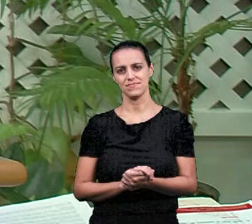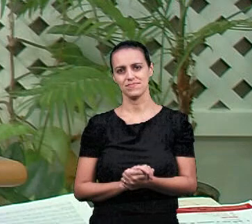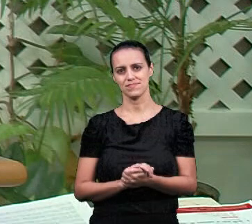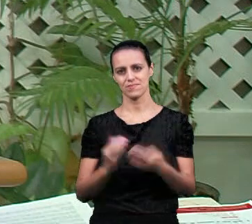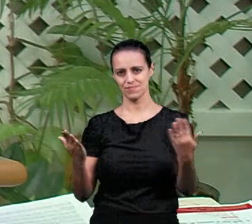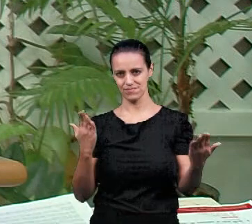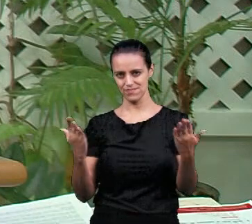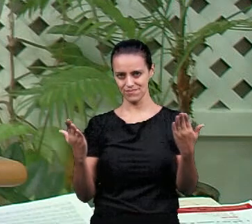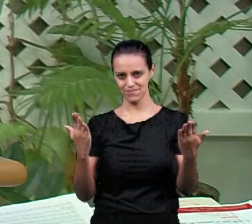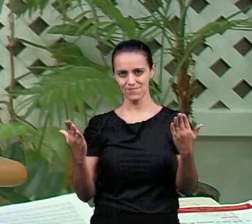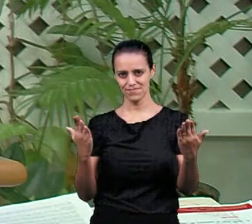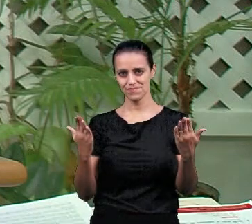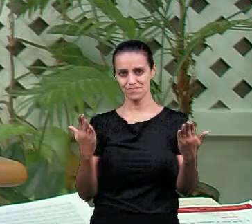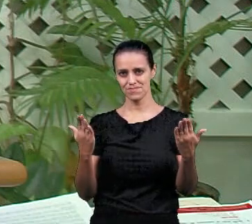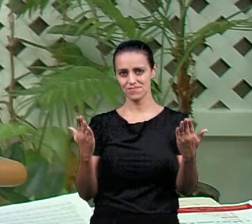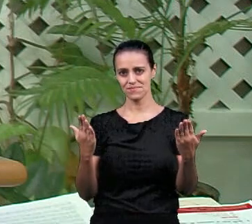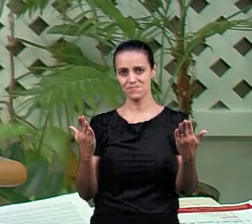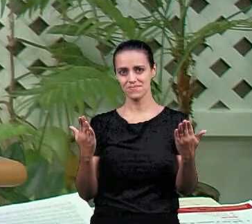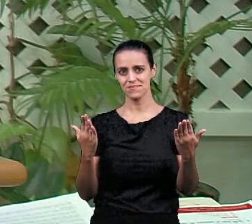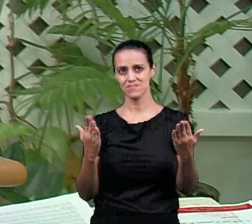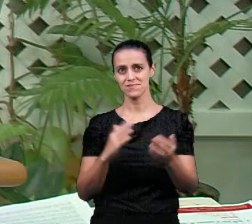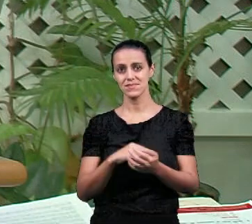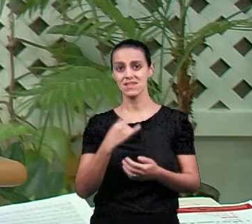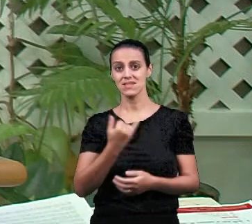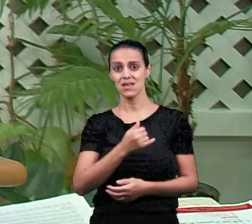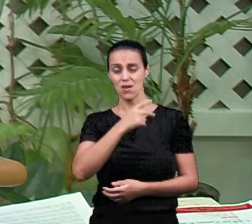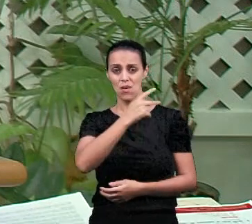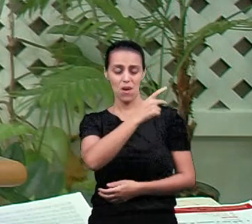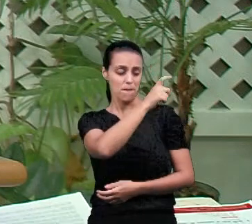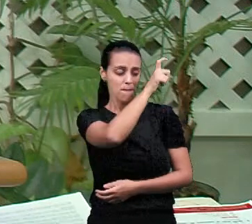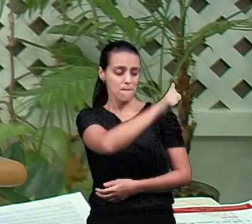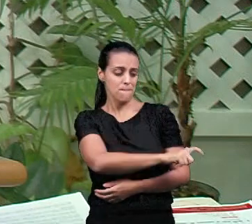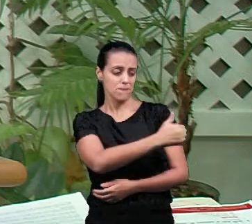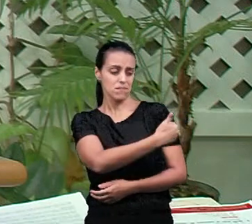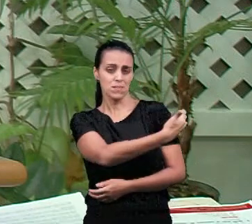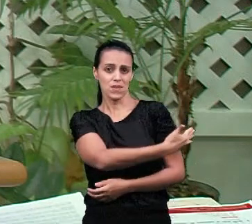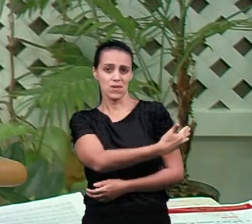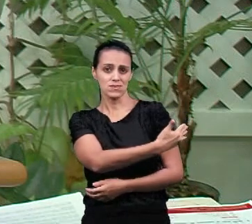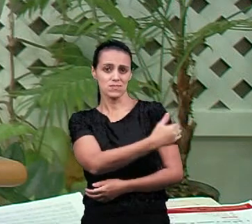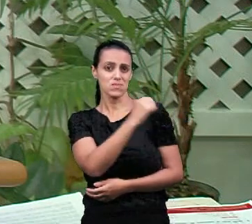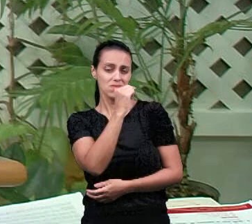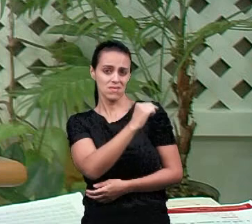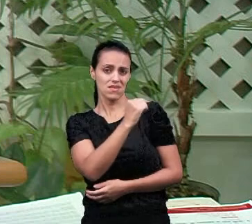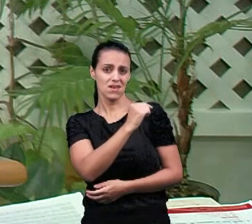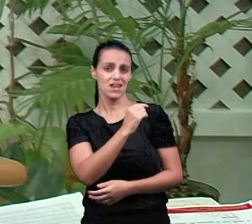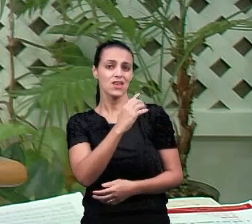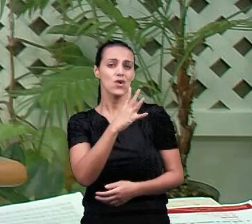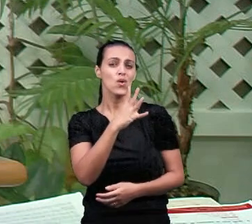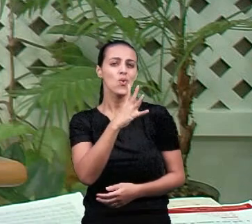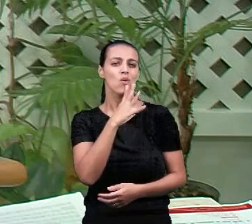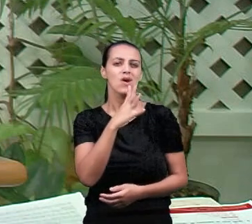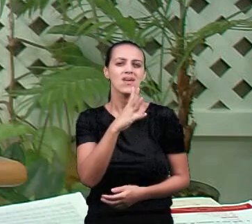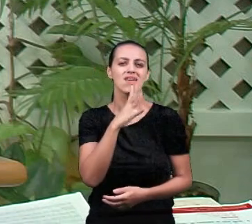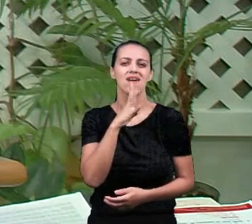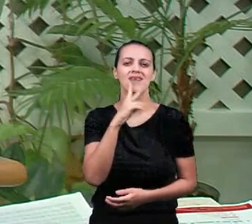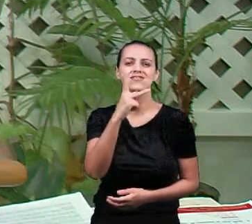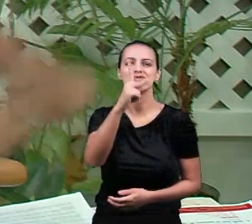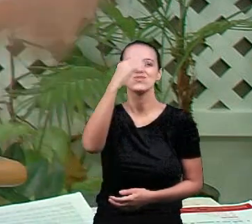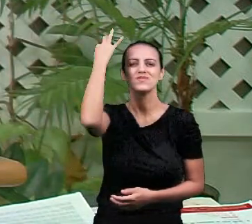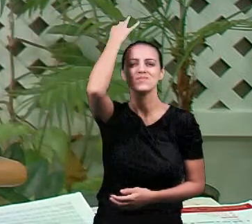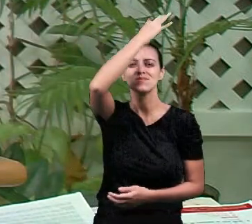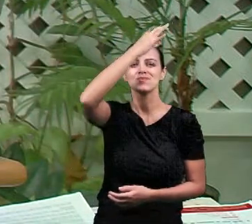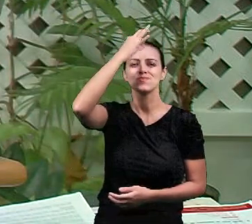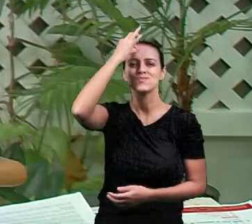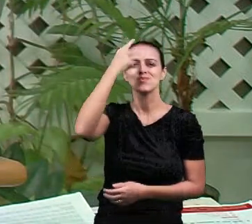Jésus. Donc, votre prochain est celui qui va reconnaître l'opération du Saint-Esprit dans votre vie. Vous allez